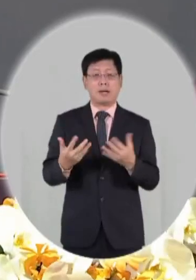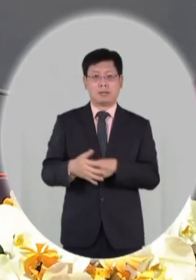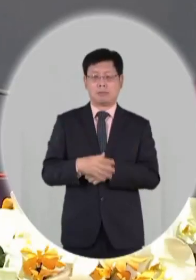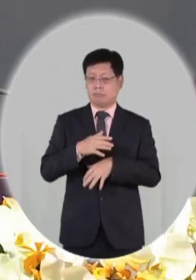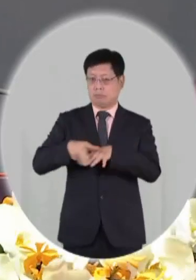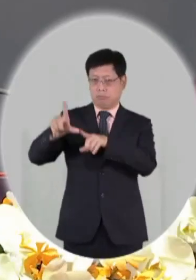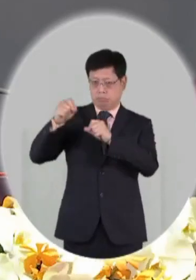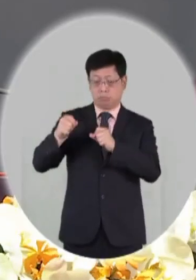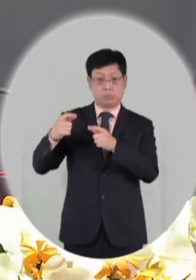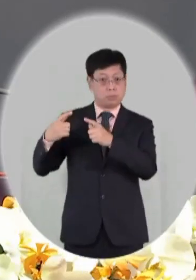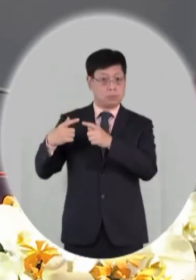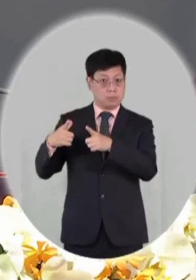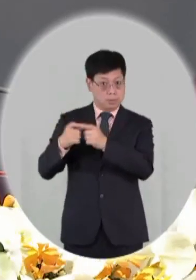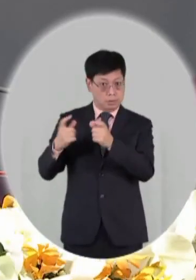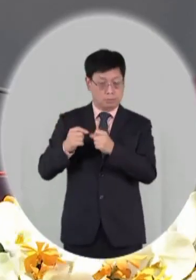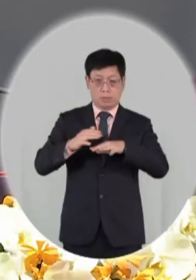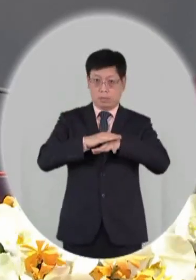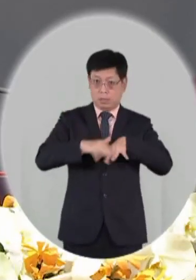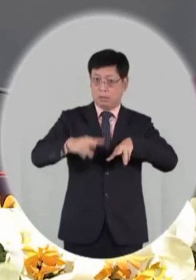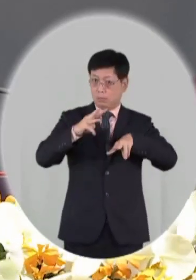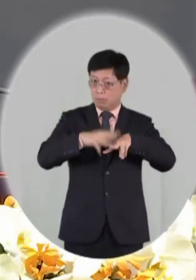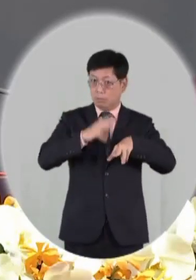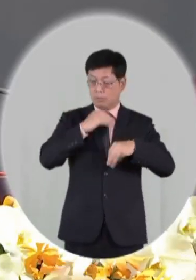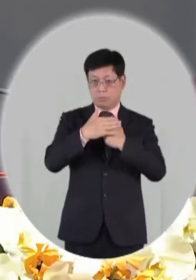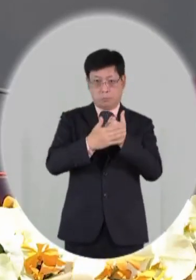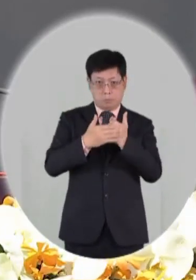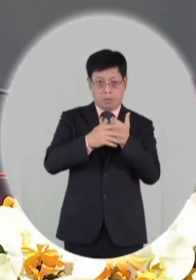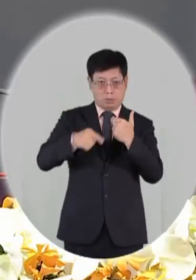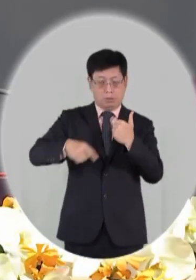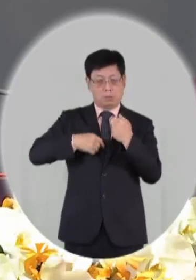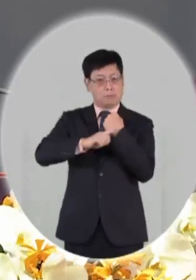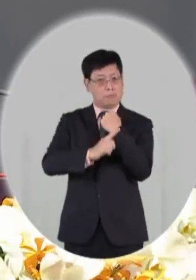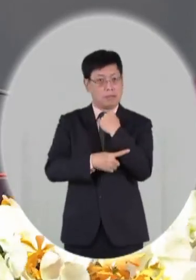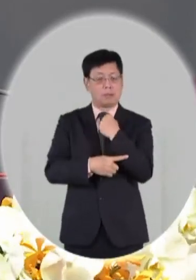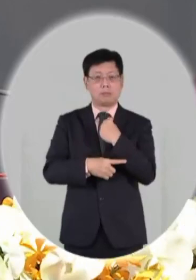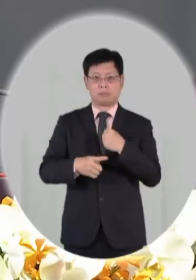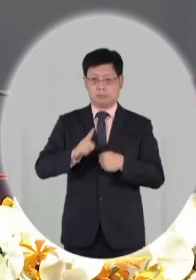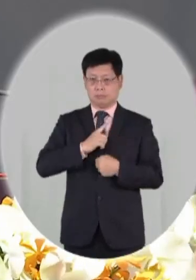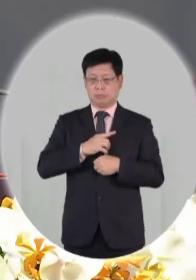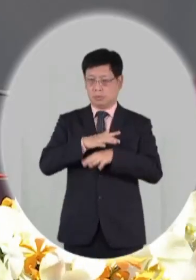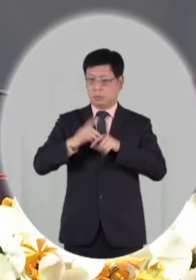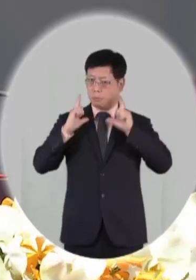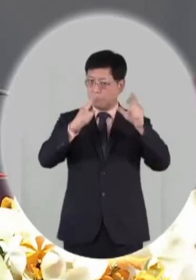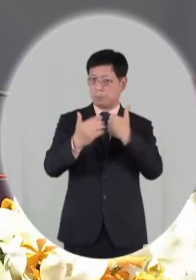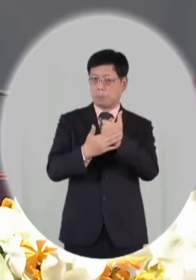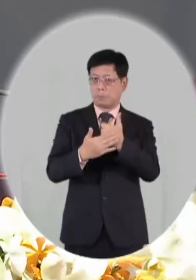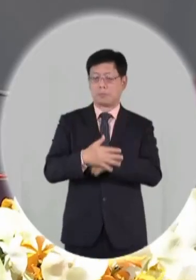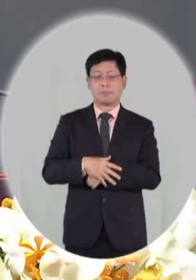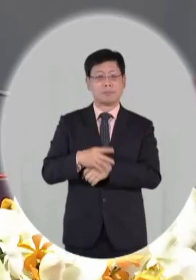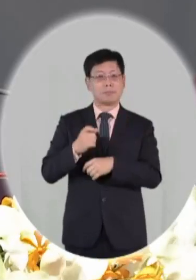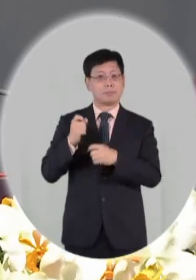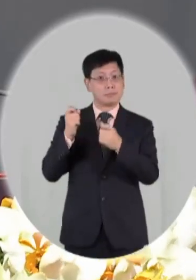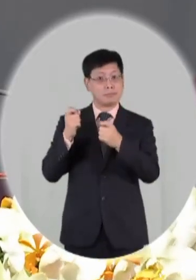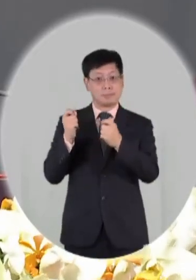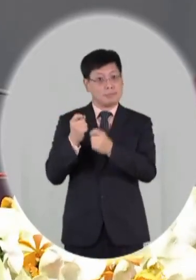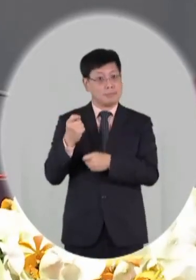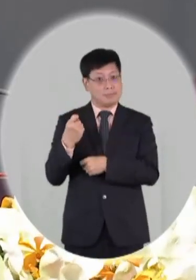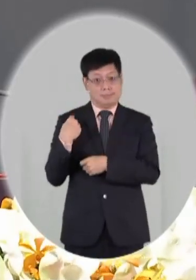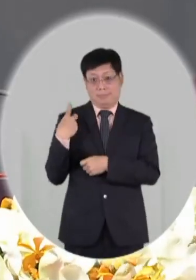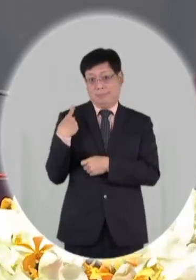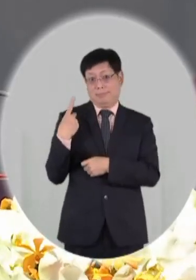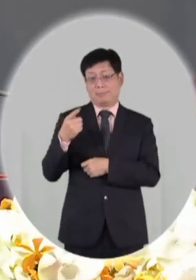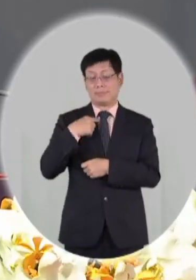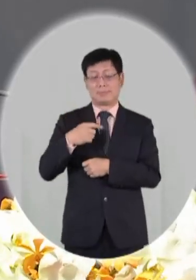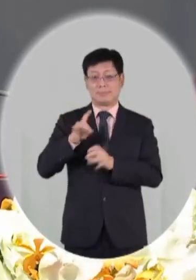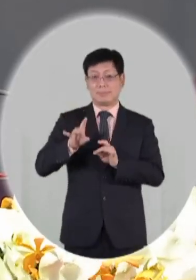循日本安全保障关联法进行因应。前两天，澳洲